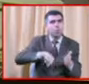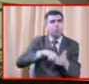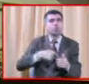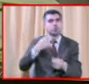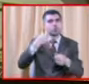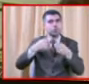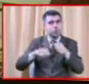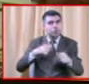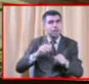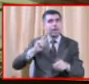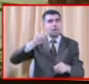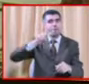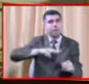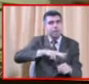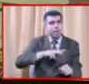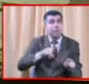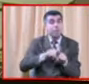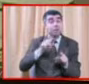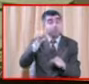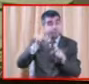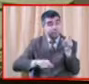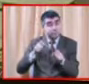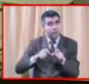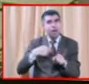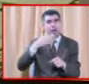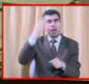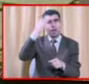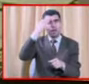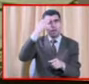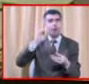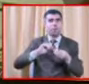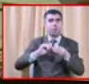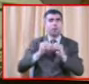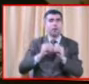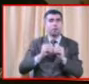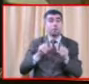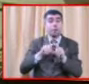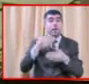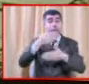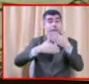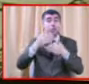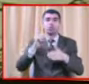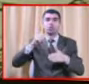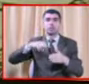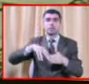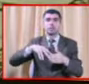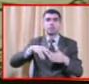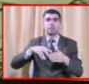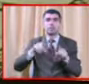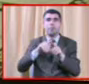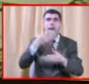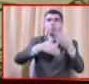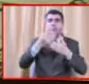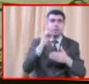باش نشغلوا هذا المستشفى، لأن الناس تيتسناو، وهذا المستشفى الجديد. أما المستشفى الإقليمي اللي كاين دابا في تنغير،